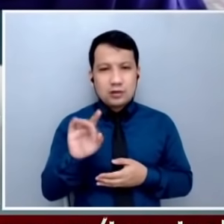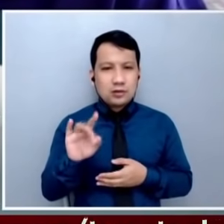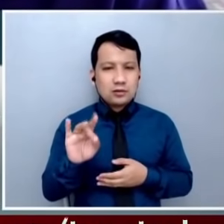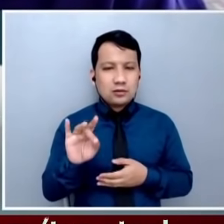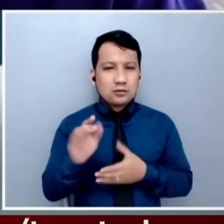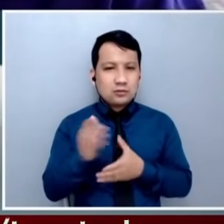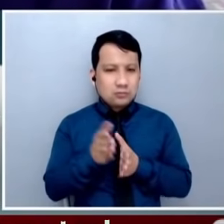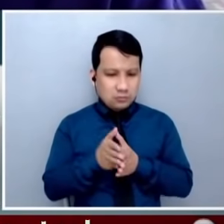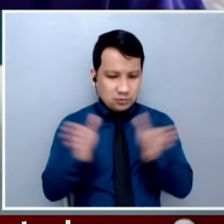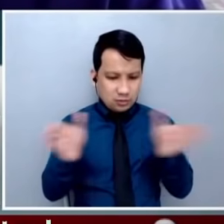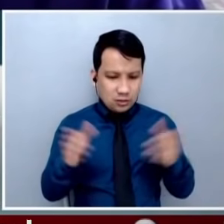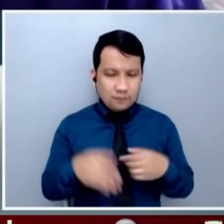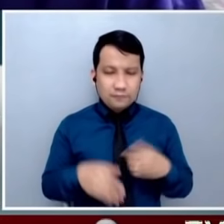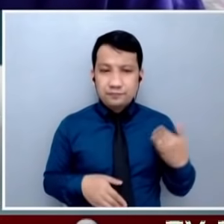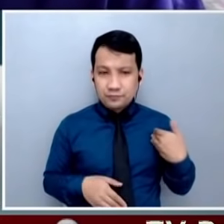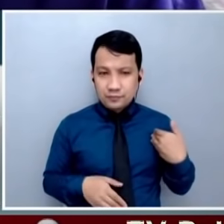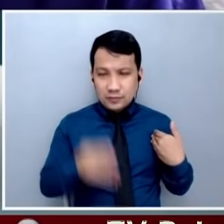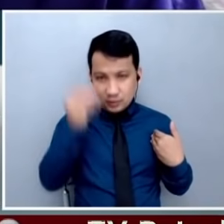general rule.